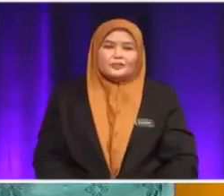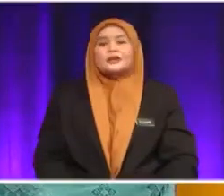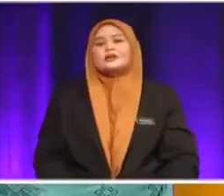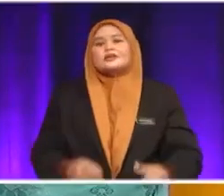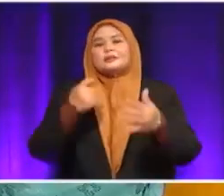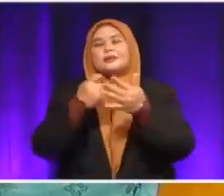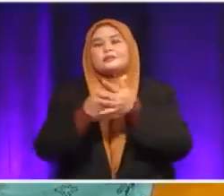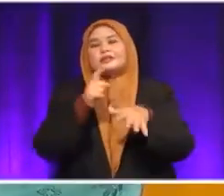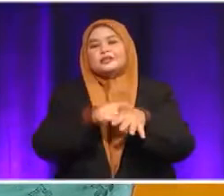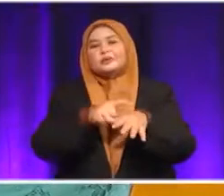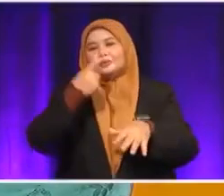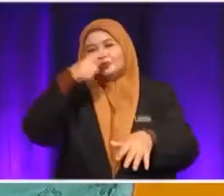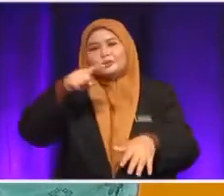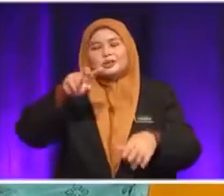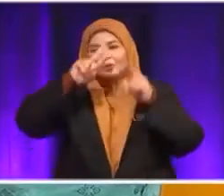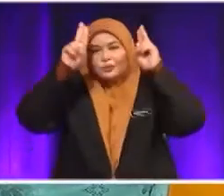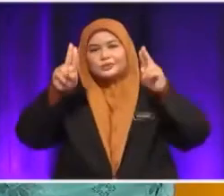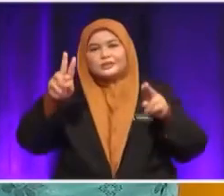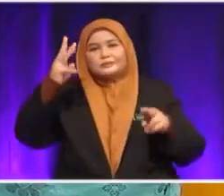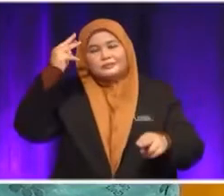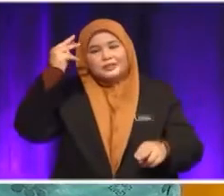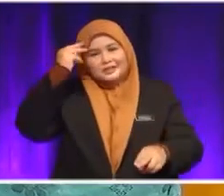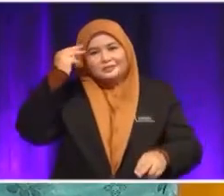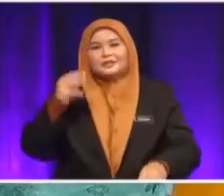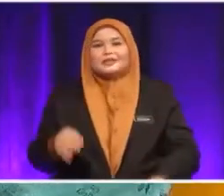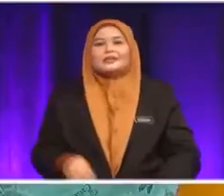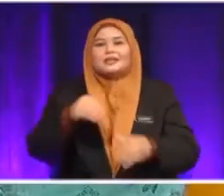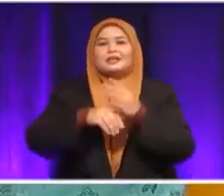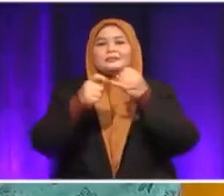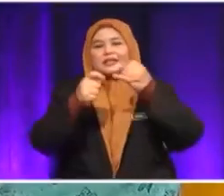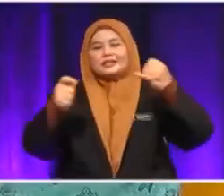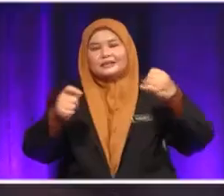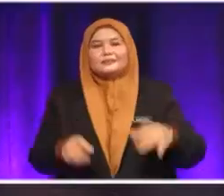masa untuk menguji Mina murid-murid dalam kalian